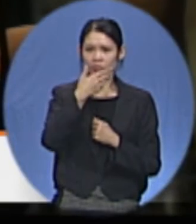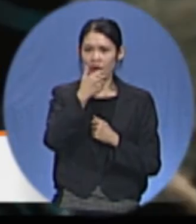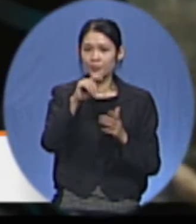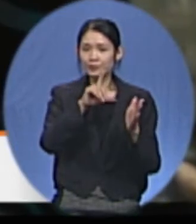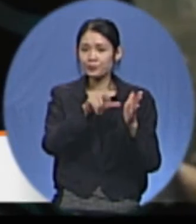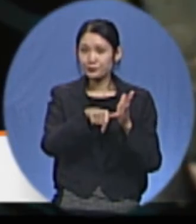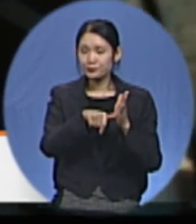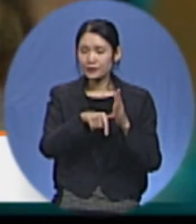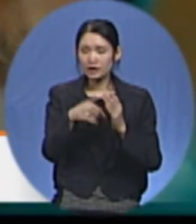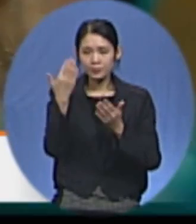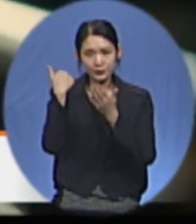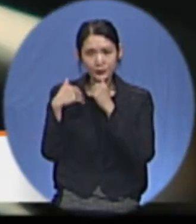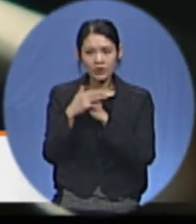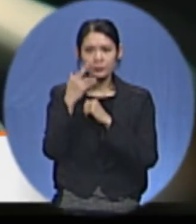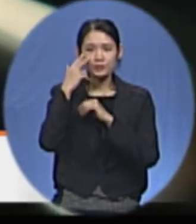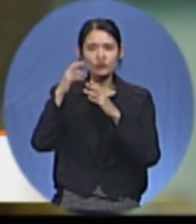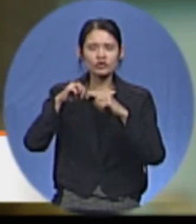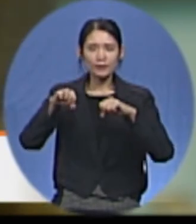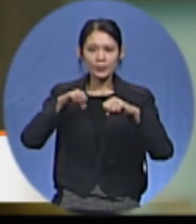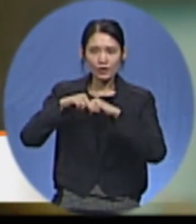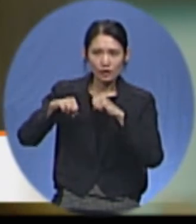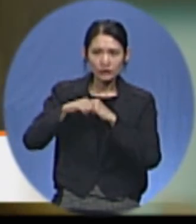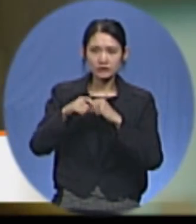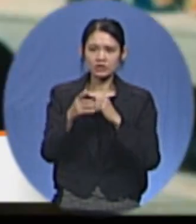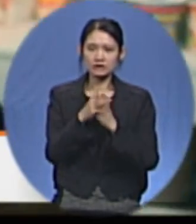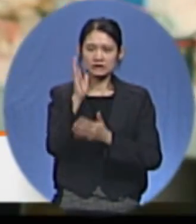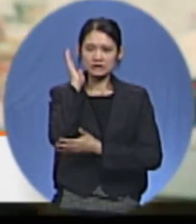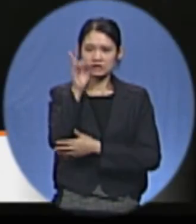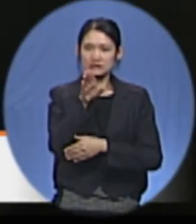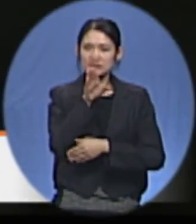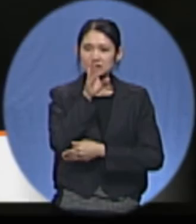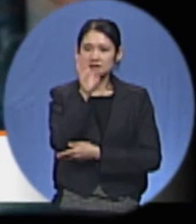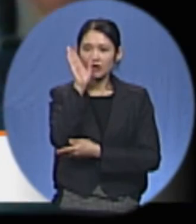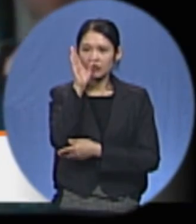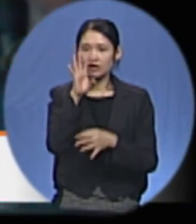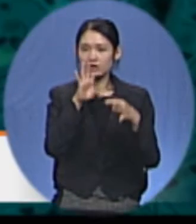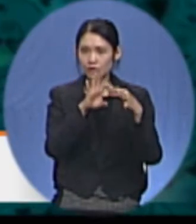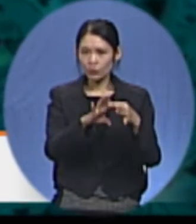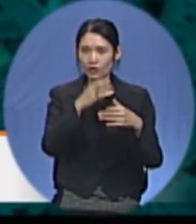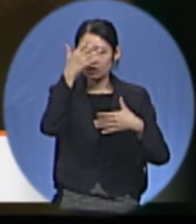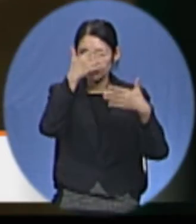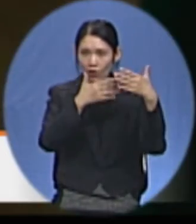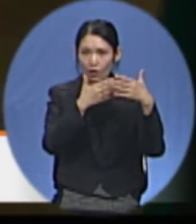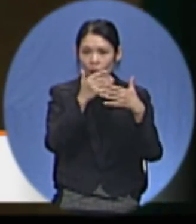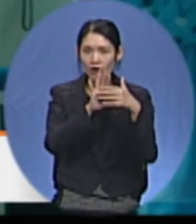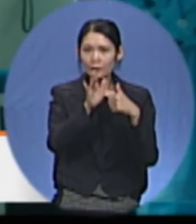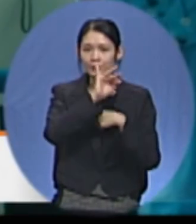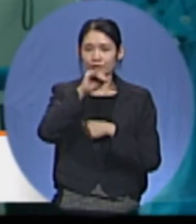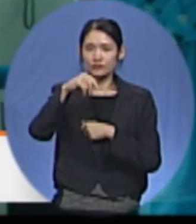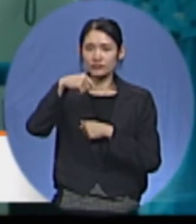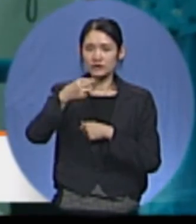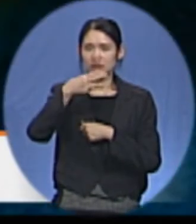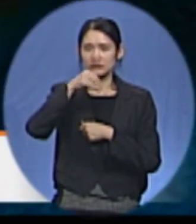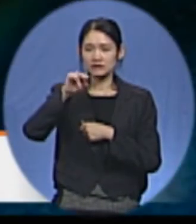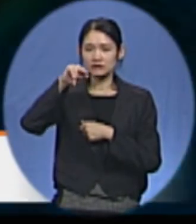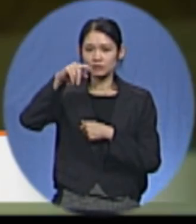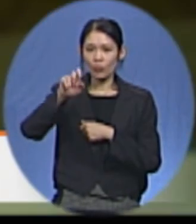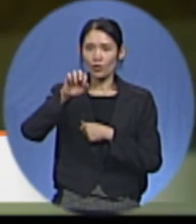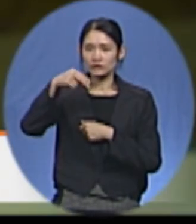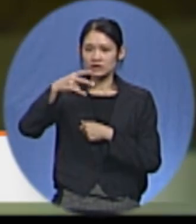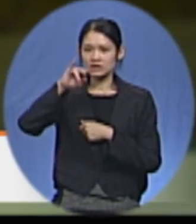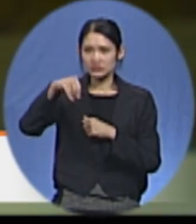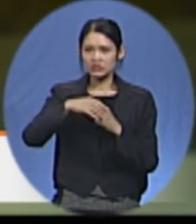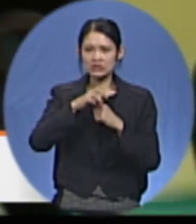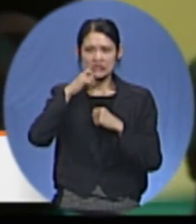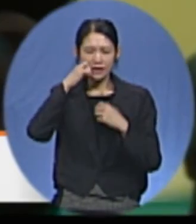1980년대를 풍미한 미국인 복서 비니 파지엔자의 실화를 바탕으로 그린 영화 Bleed for This.